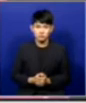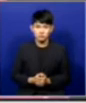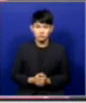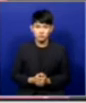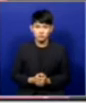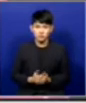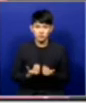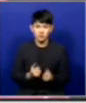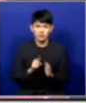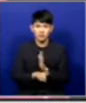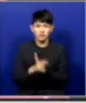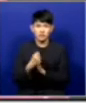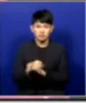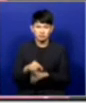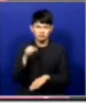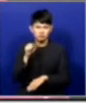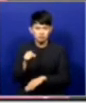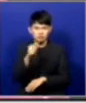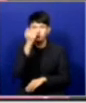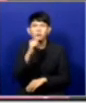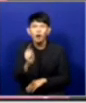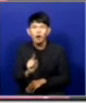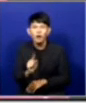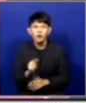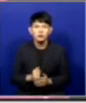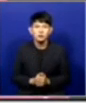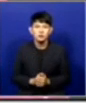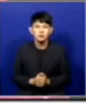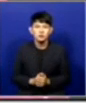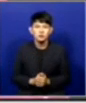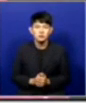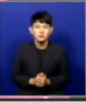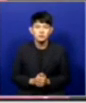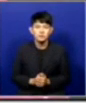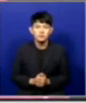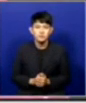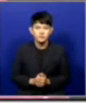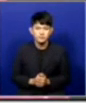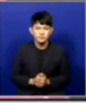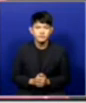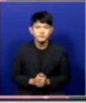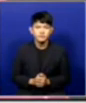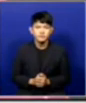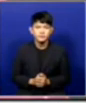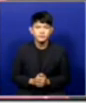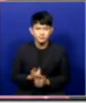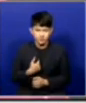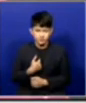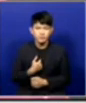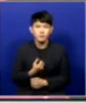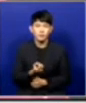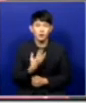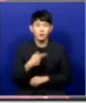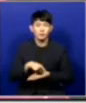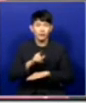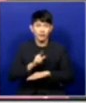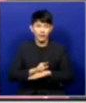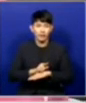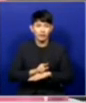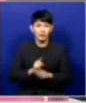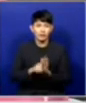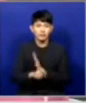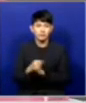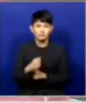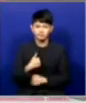าทีแล้วทำไมต้องกดคะ20นาท ี ค ่ะในการแจ้งขึ้นมาถึงประธานเนี่ยบอกว่า10นาที 20